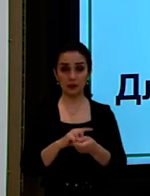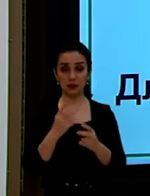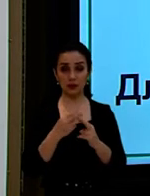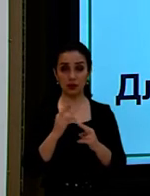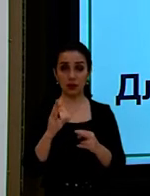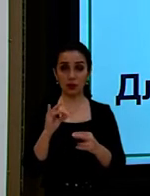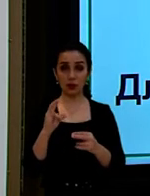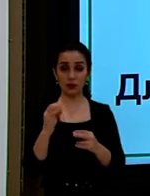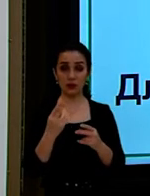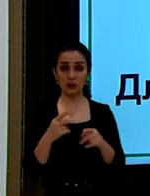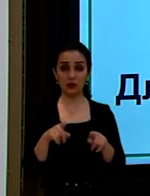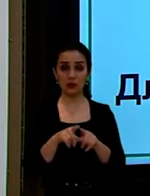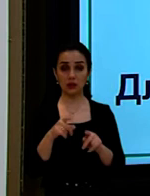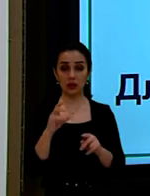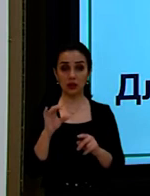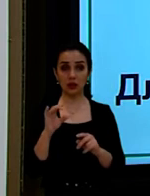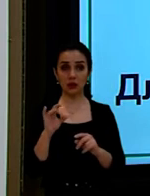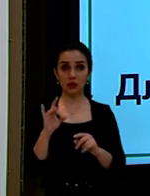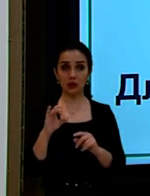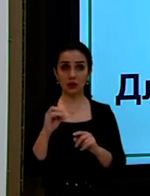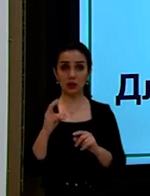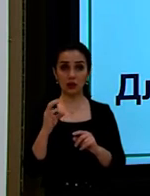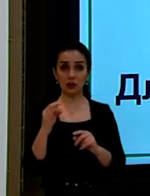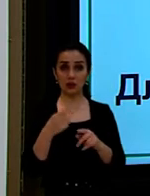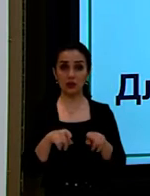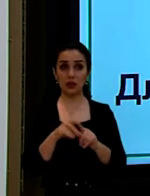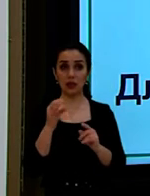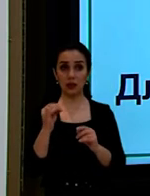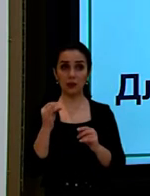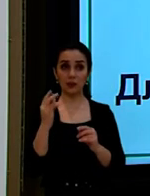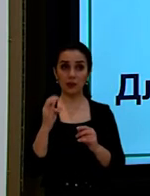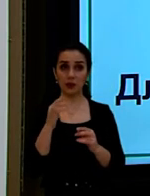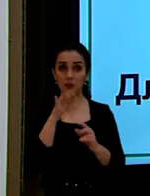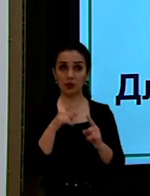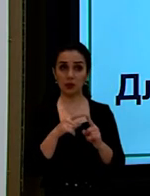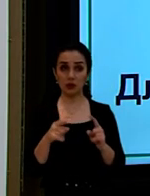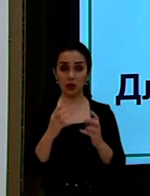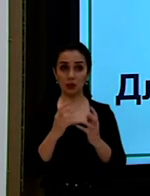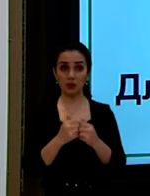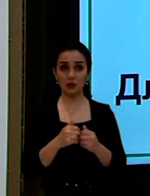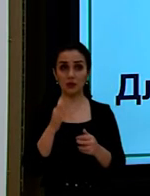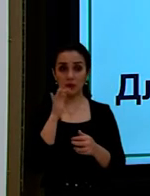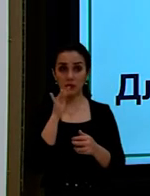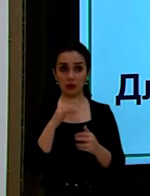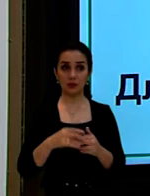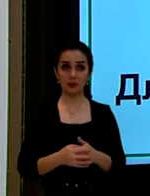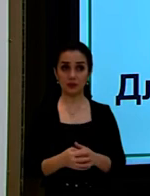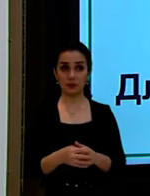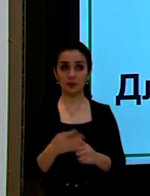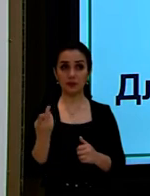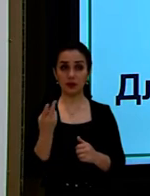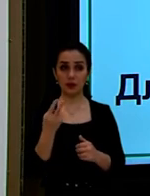концентрации реагентов или продуктов реакции на протяжении определенного времени а